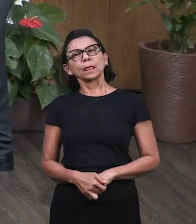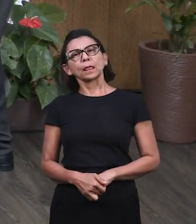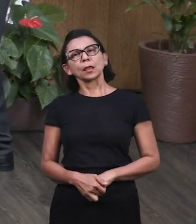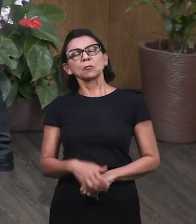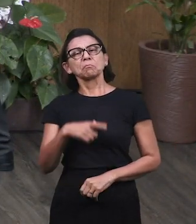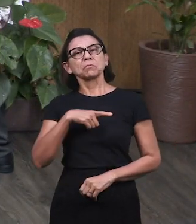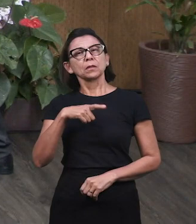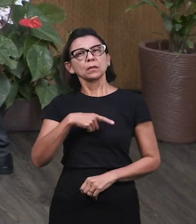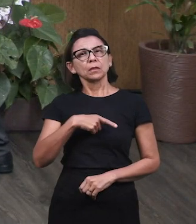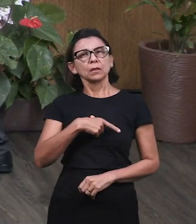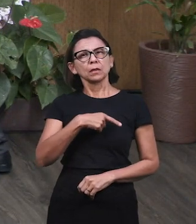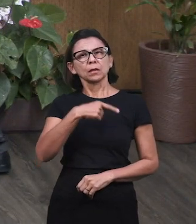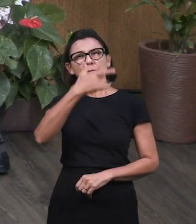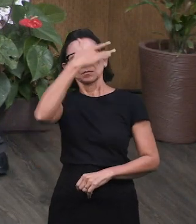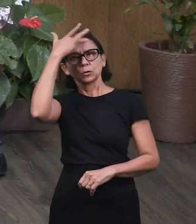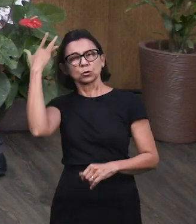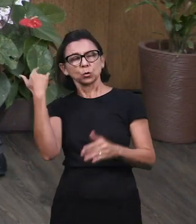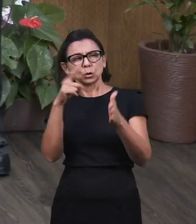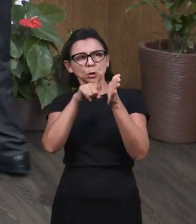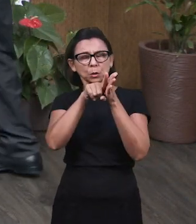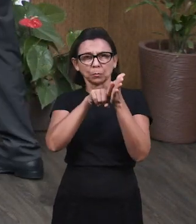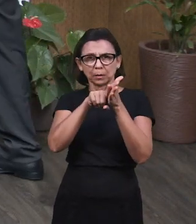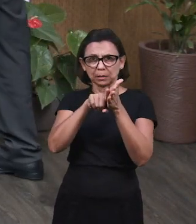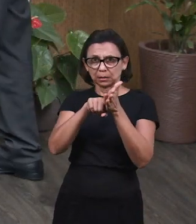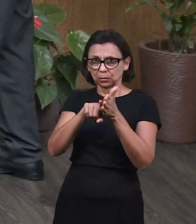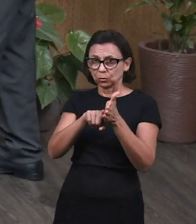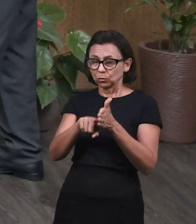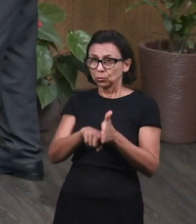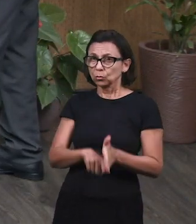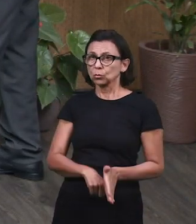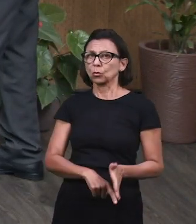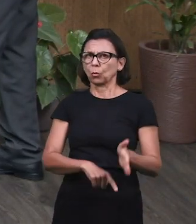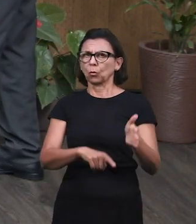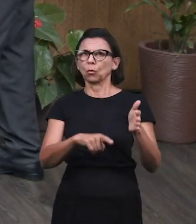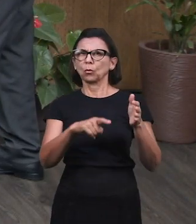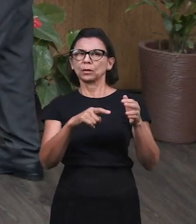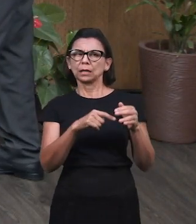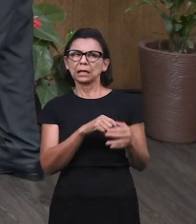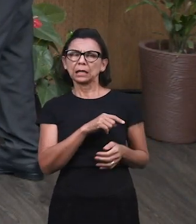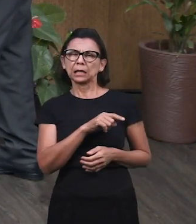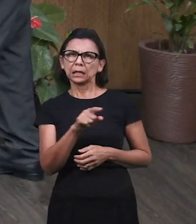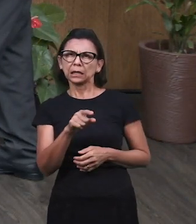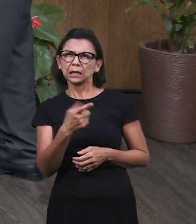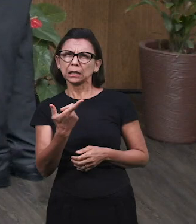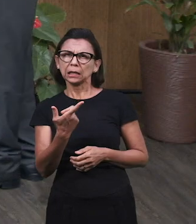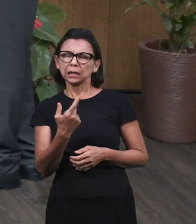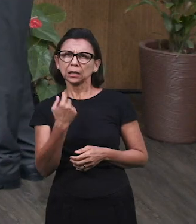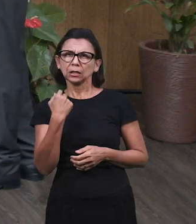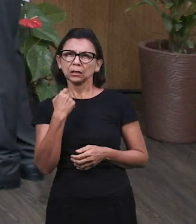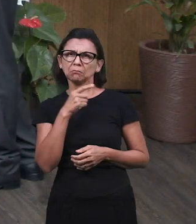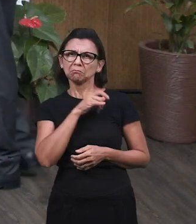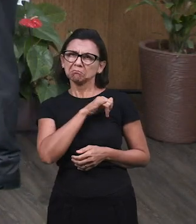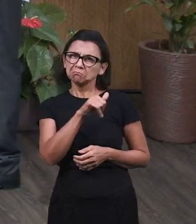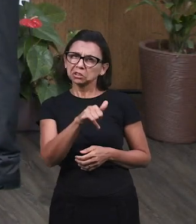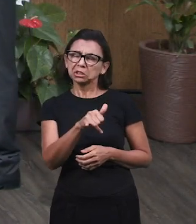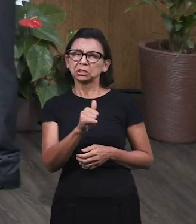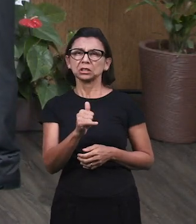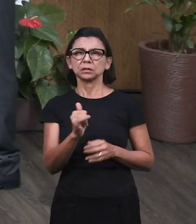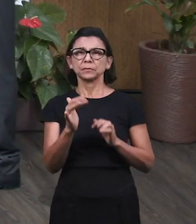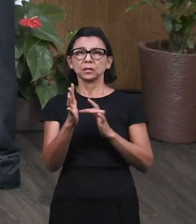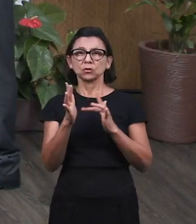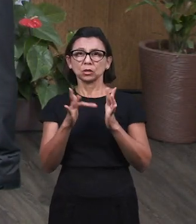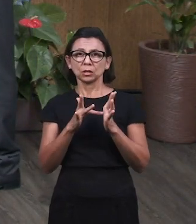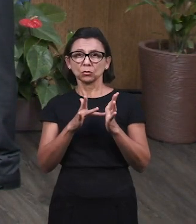cette route, pour cette région. Mais enfin, c'est juste pour avoir une notion un peu mieux de cette